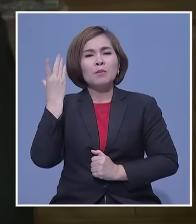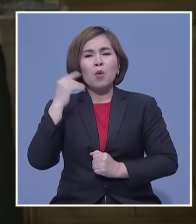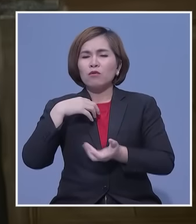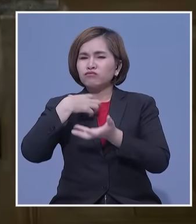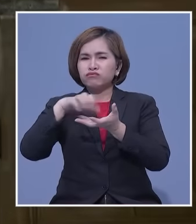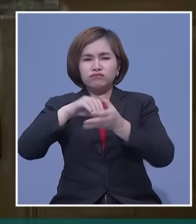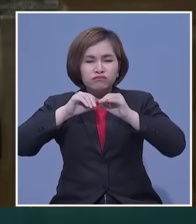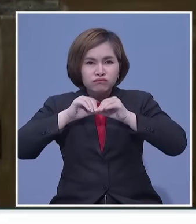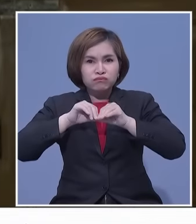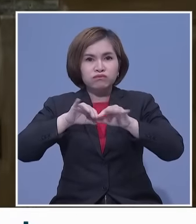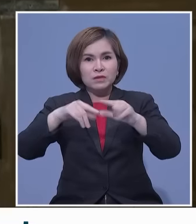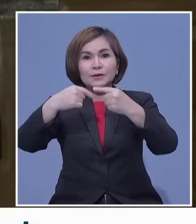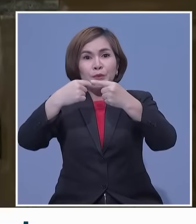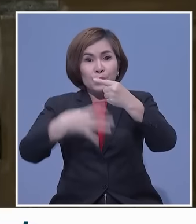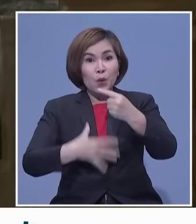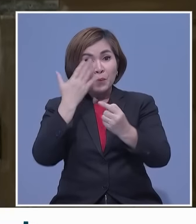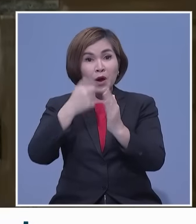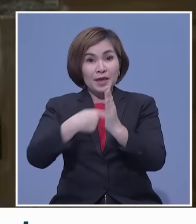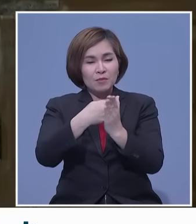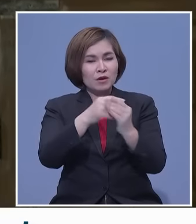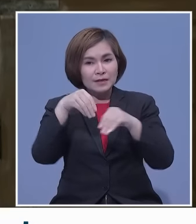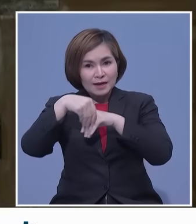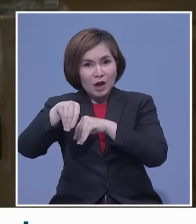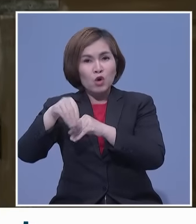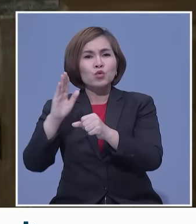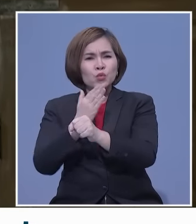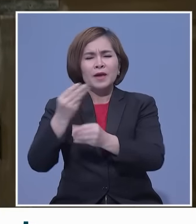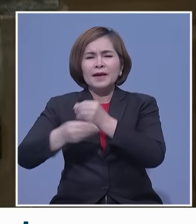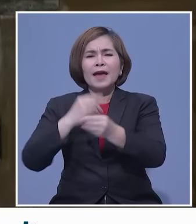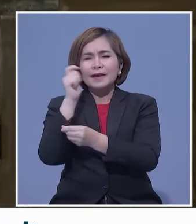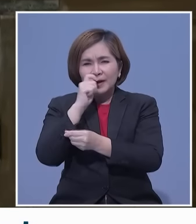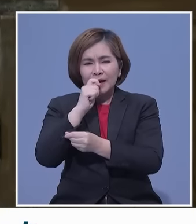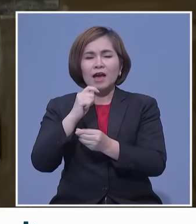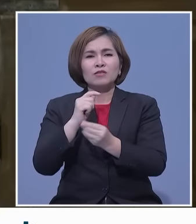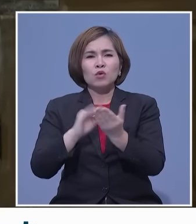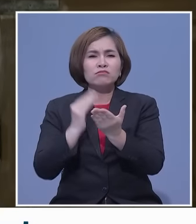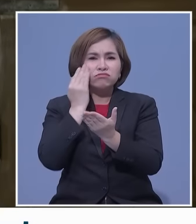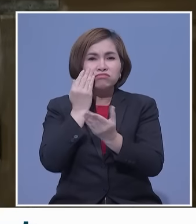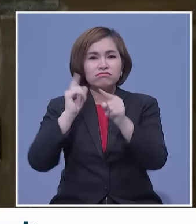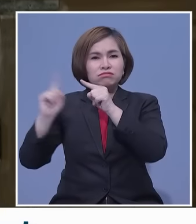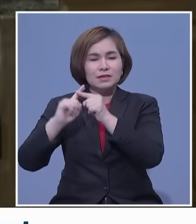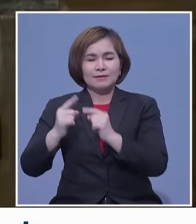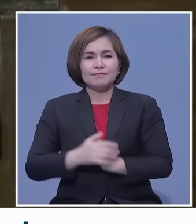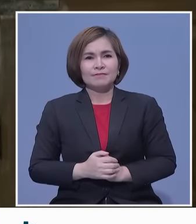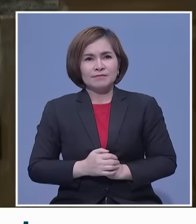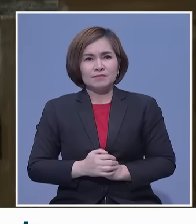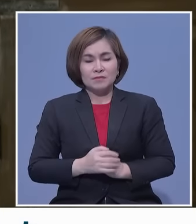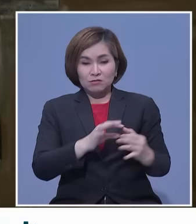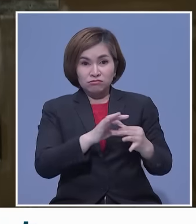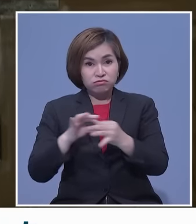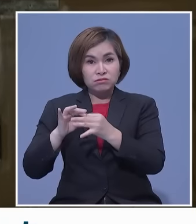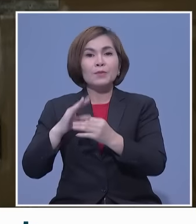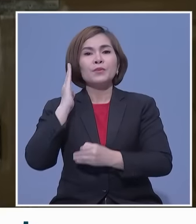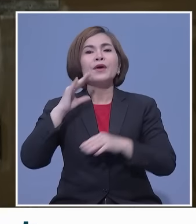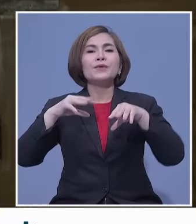ยาวเลยนะคะบอกว่าหลังจากที่ถูกเชื่อมโยงกับเครือข่ายธุรกิจขายอาหารเสริมแล้วก็เซรั่มซึ่งมีกระแสแต่ตอนนี้ตัวเอง